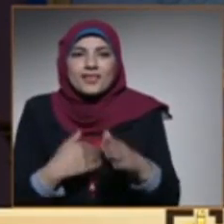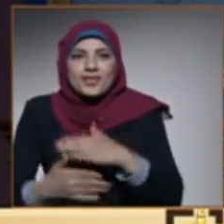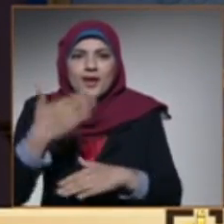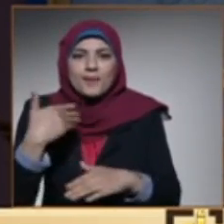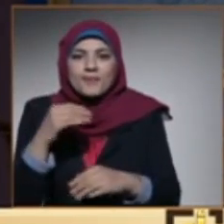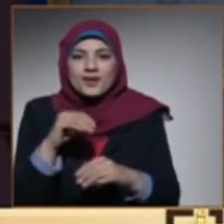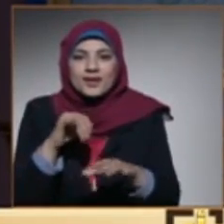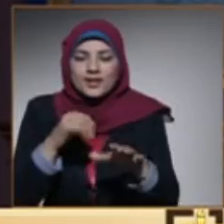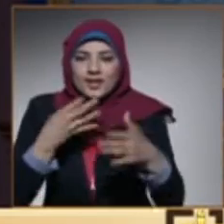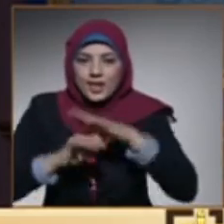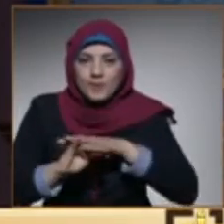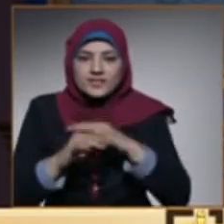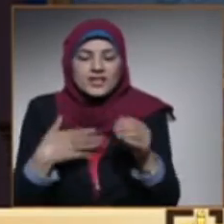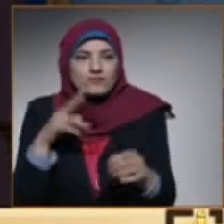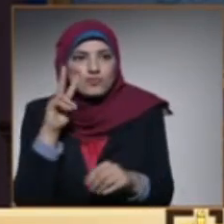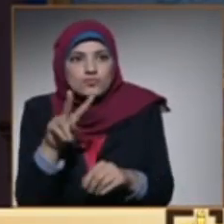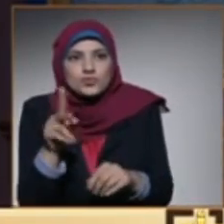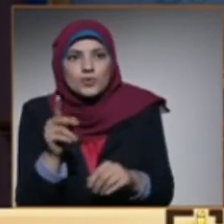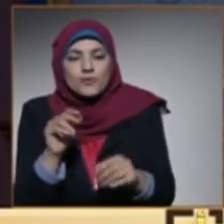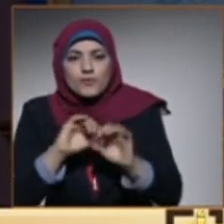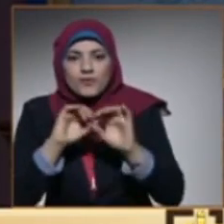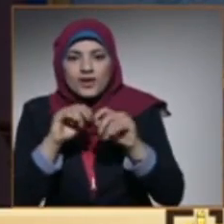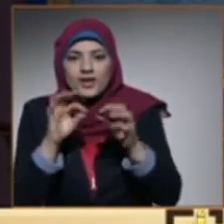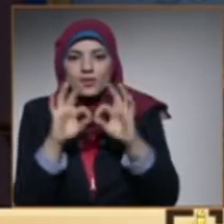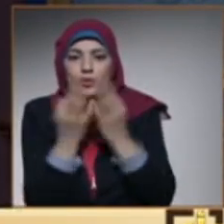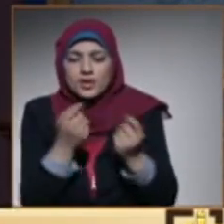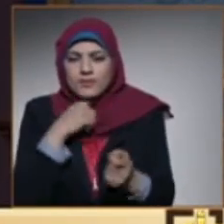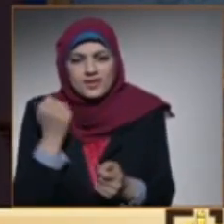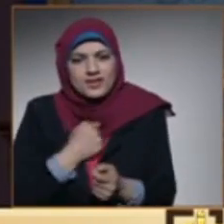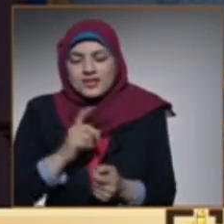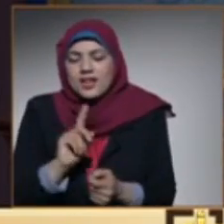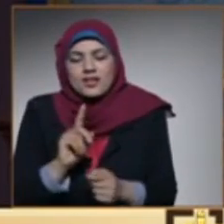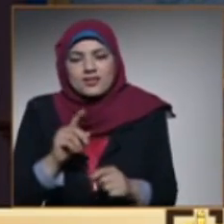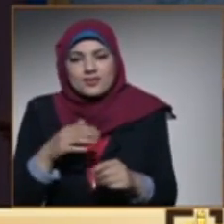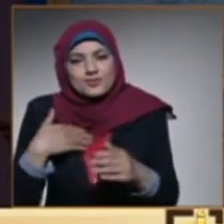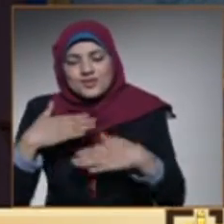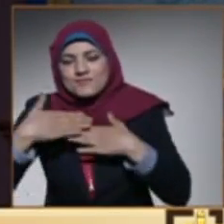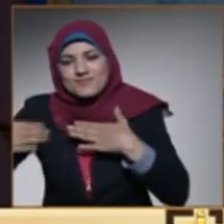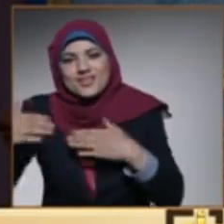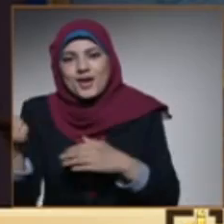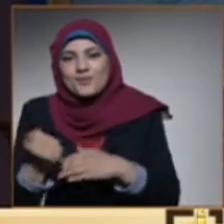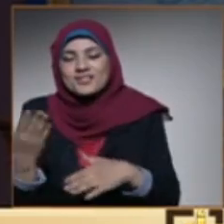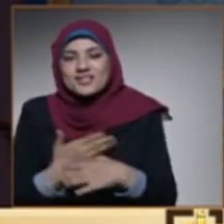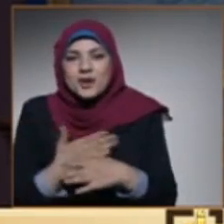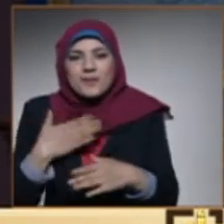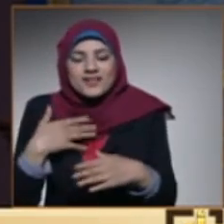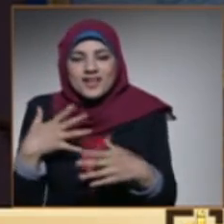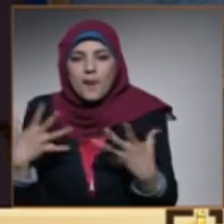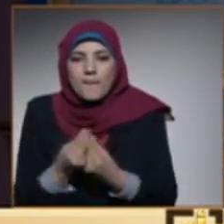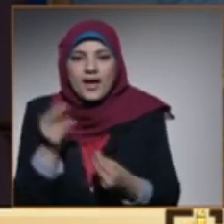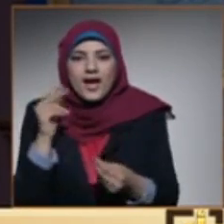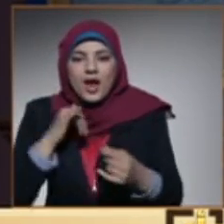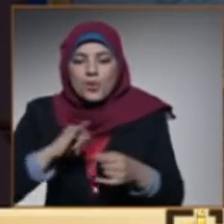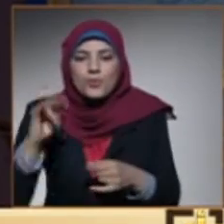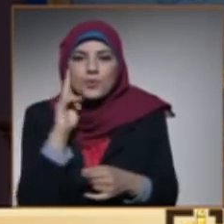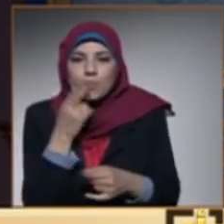عيلتي خالص، انا كنت على طول معاهم، بنزل وبروح وباجي وارجع البيت اقعد اتكلم معاهم فيديو واخلص وننزل تاني، من اصحى